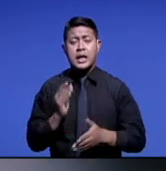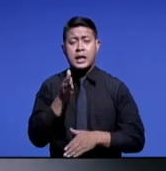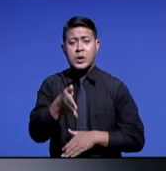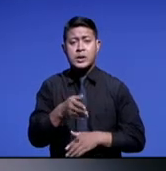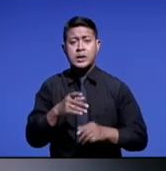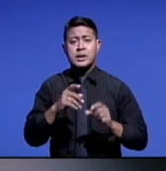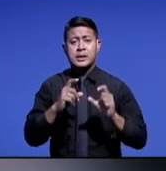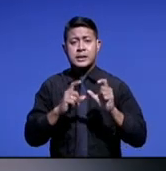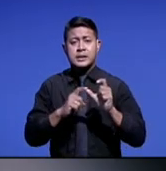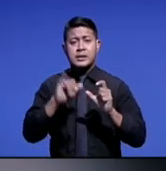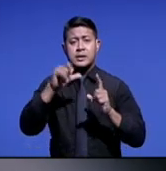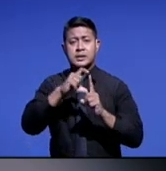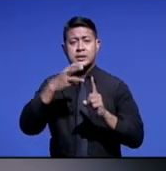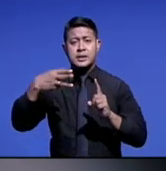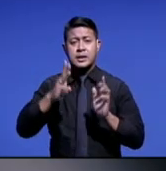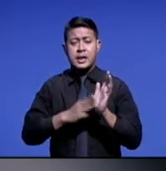Sydney, Australia.